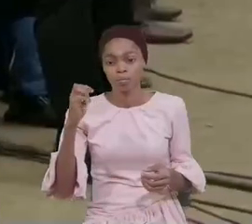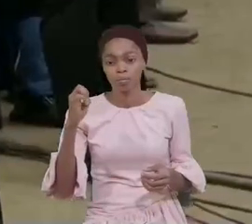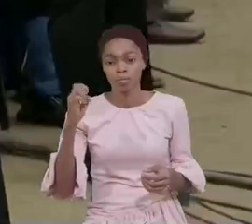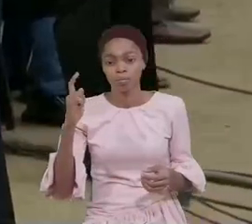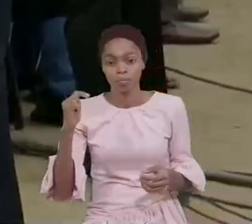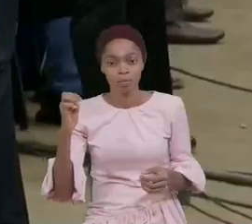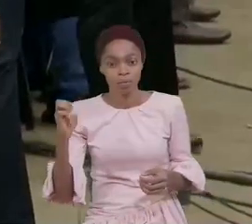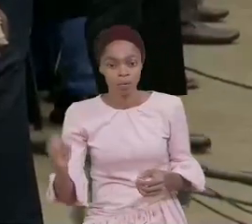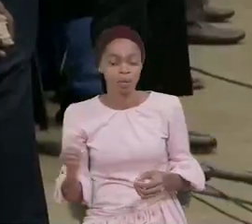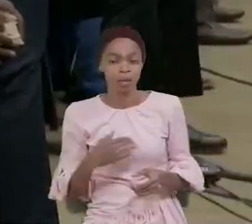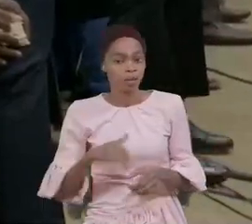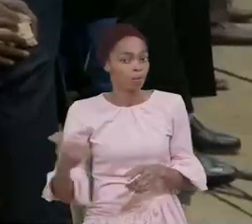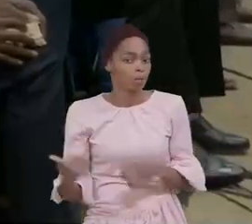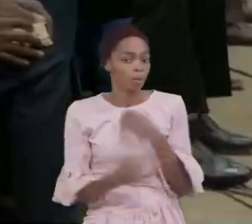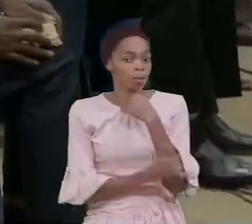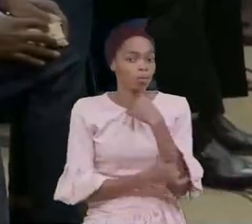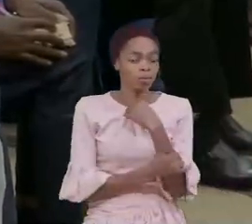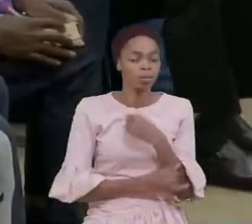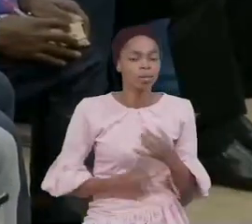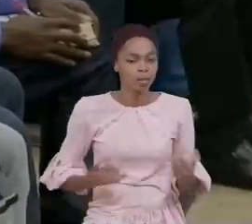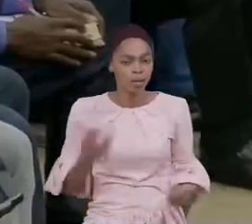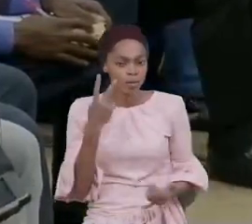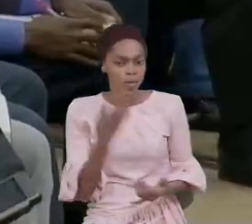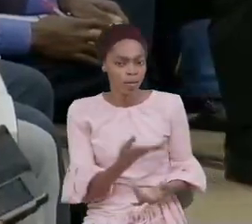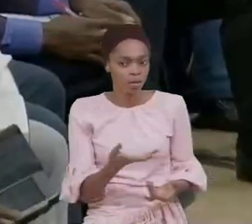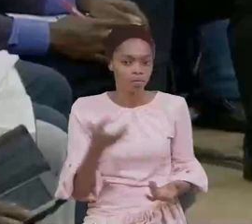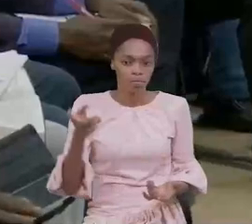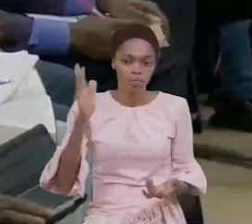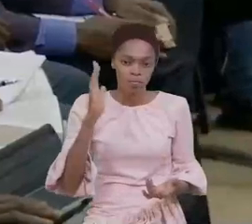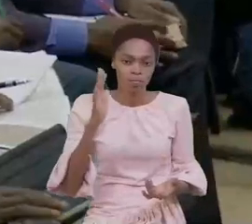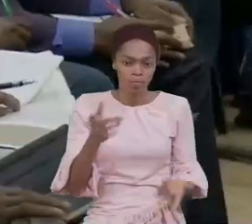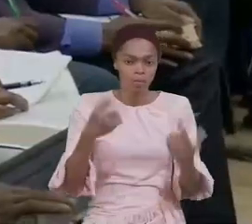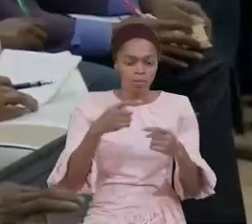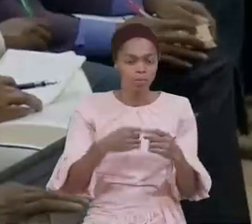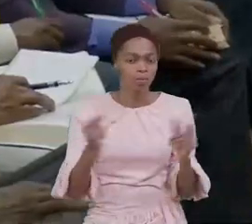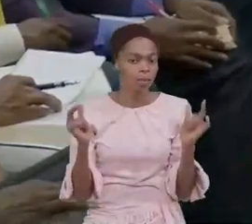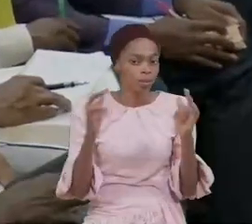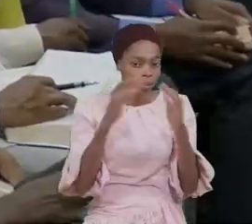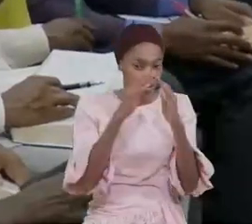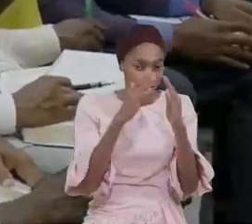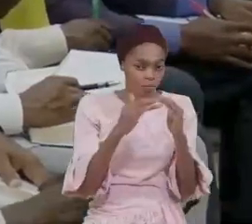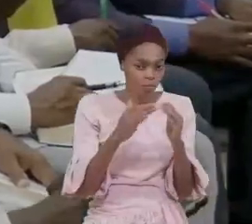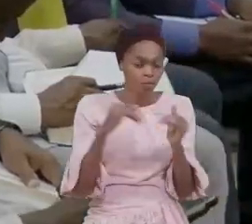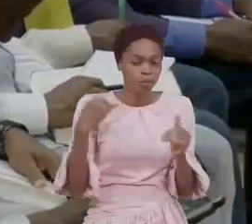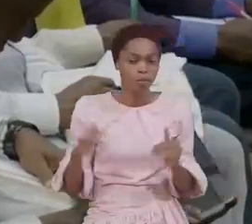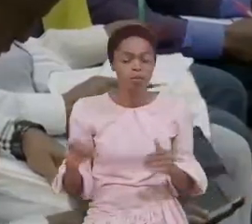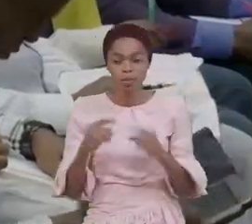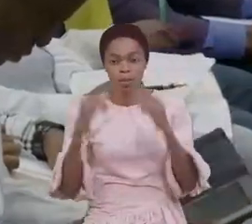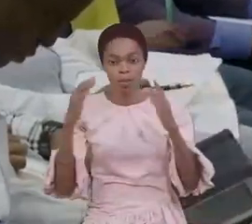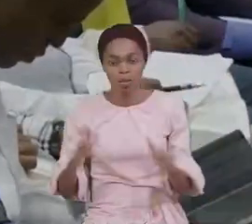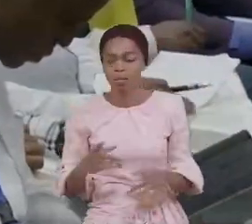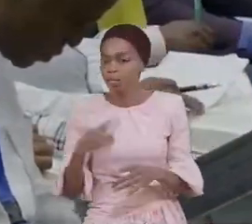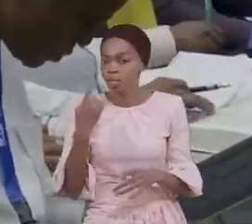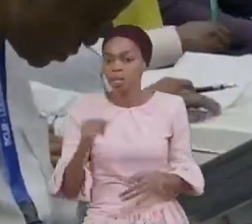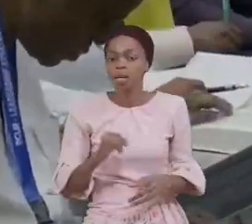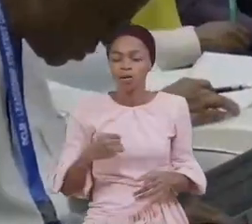Éviens. Voici le témoignage même dans le camp des ennemis que je le sais, nous le savons, que l'Éternel vous a donné ce